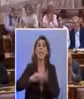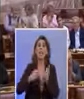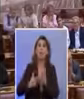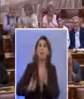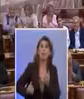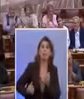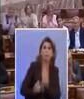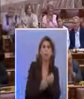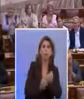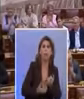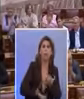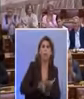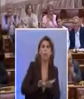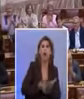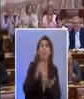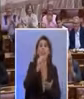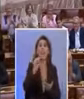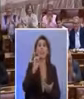Αυτή είναι η αλήθεια, κύριε Μητσοτάκη.